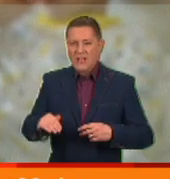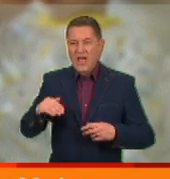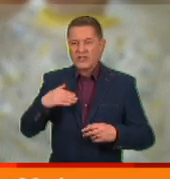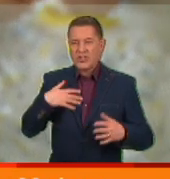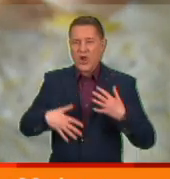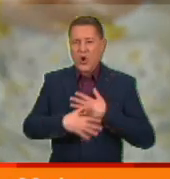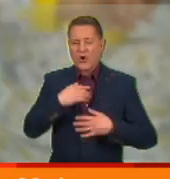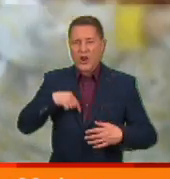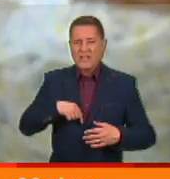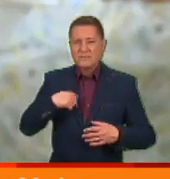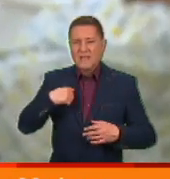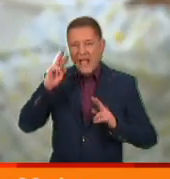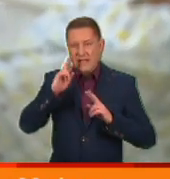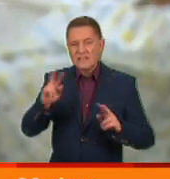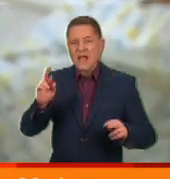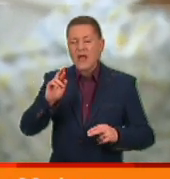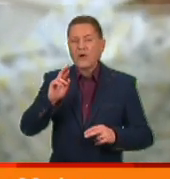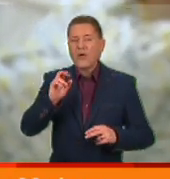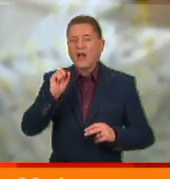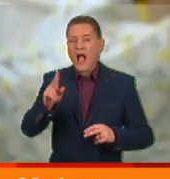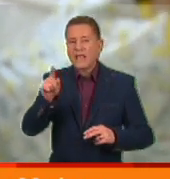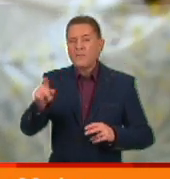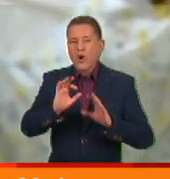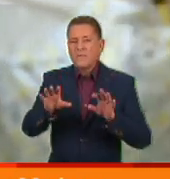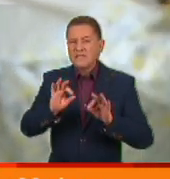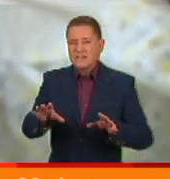як йому об'яснити побочне дійство.